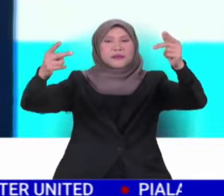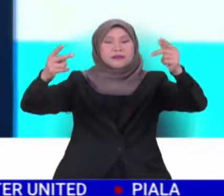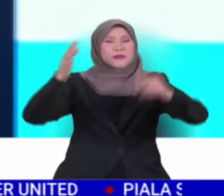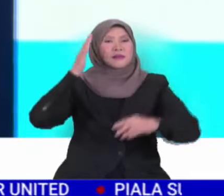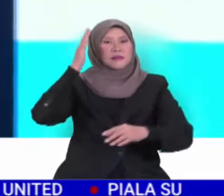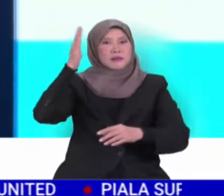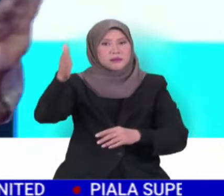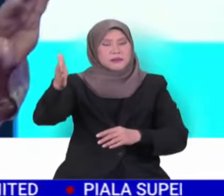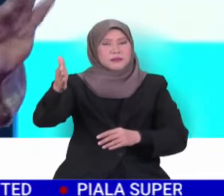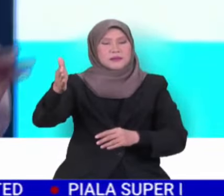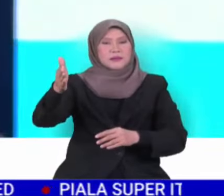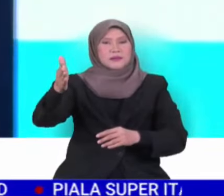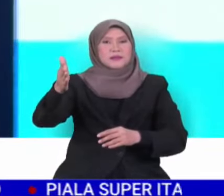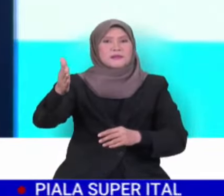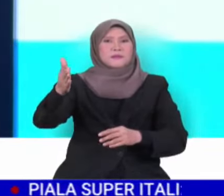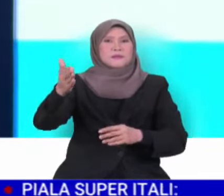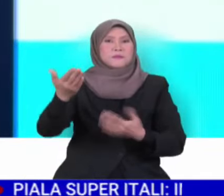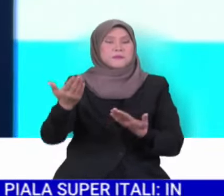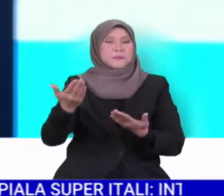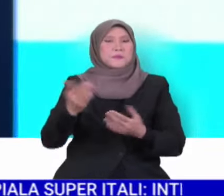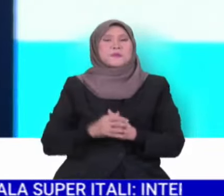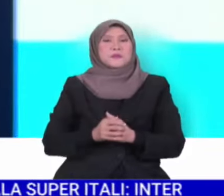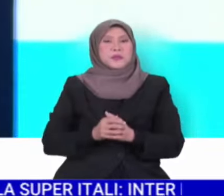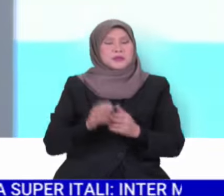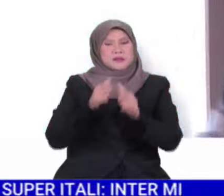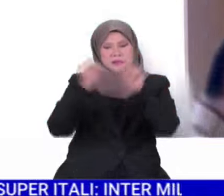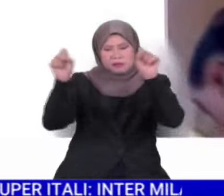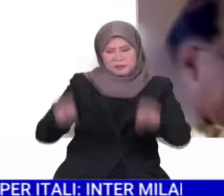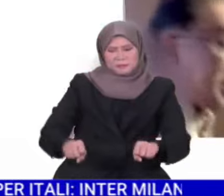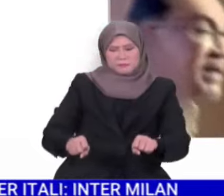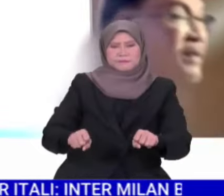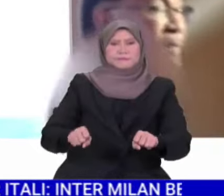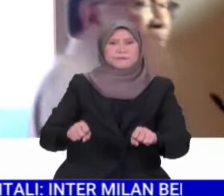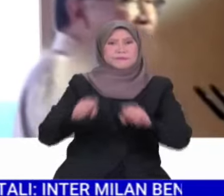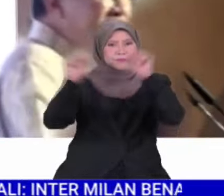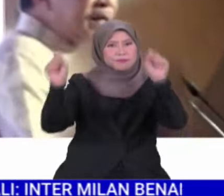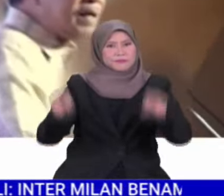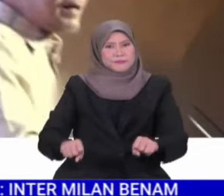akan tentunya menolak prinsip unbridled capitalism yang sedikit sebanyak